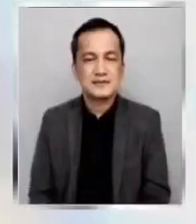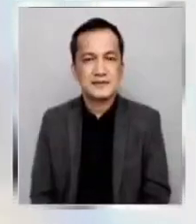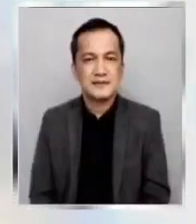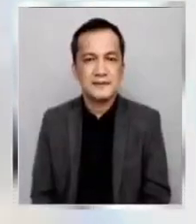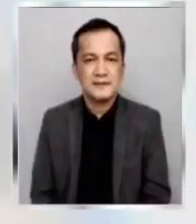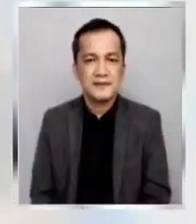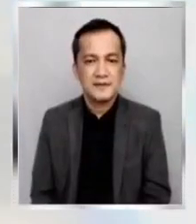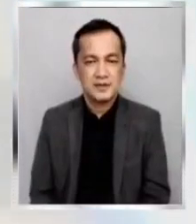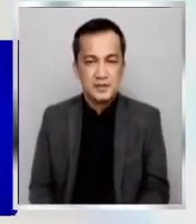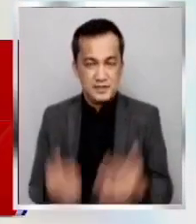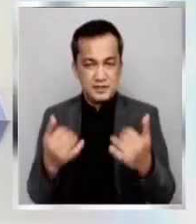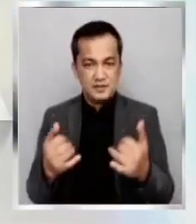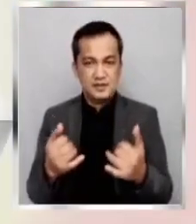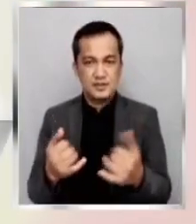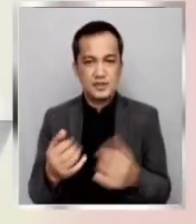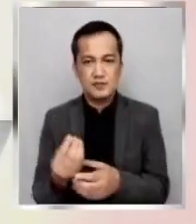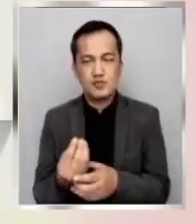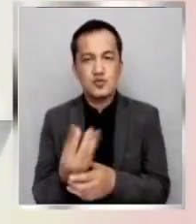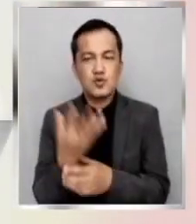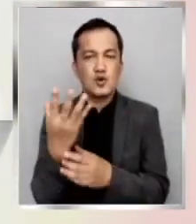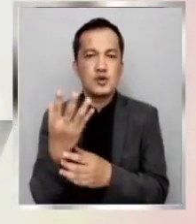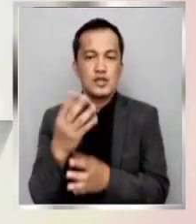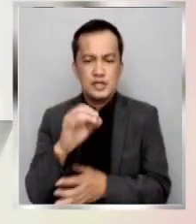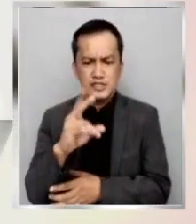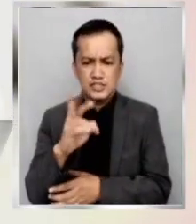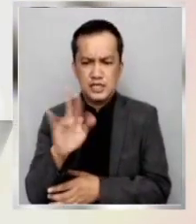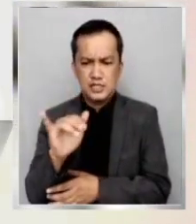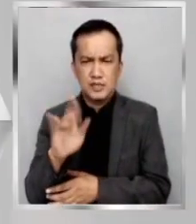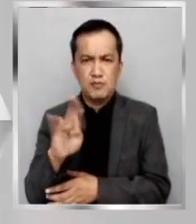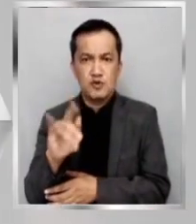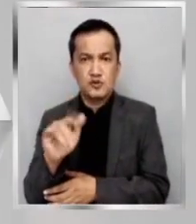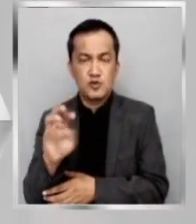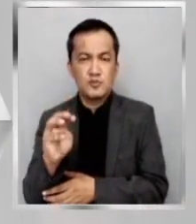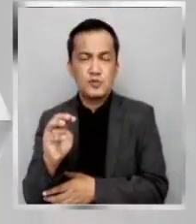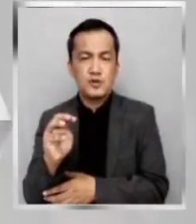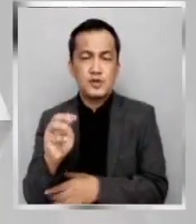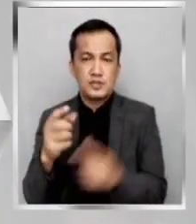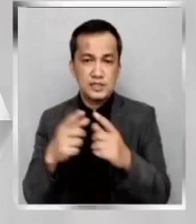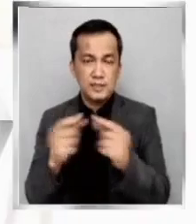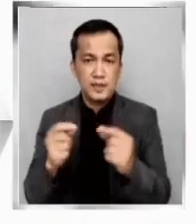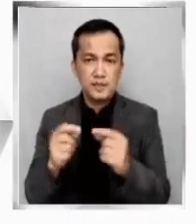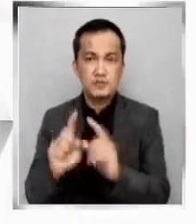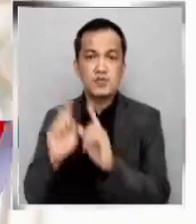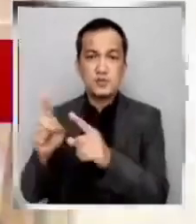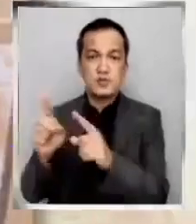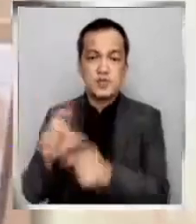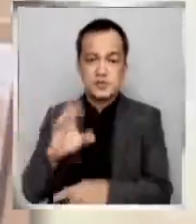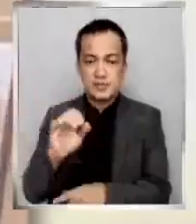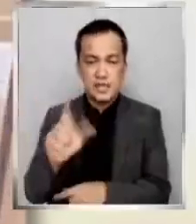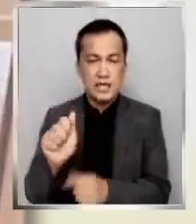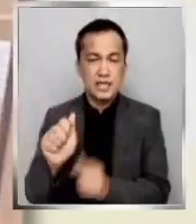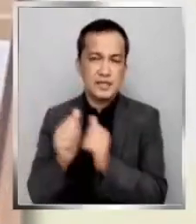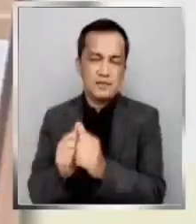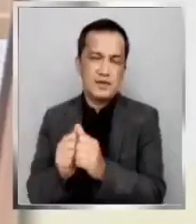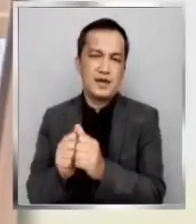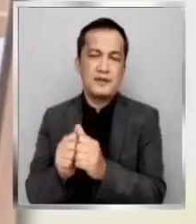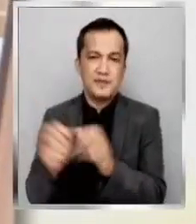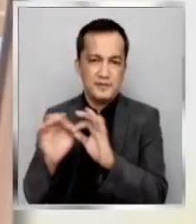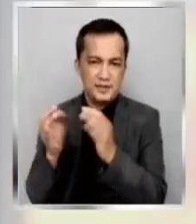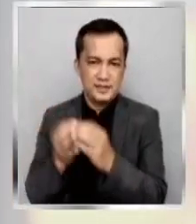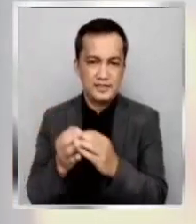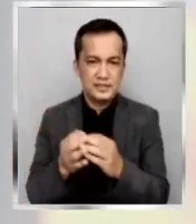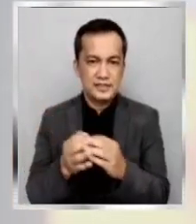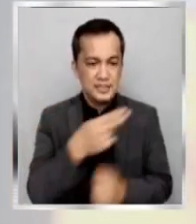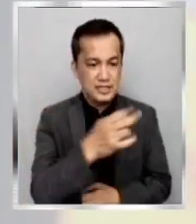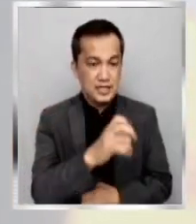Ngayong cherry blossom season sa Japan, doon nag-Holy Week si Carla Abellana kasama ang kanyang pamilya. Si Heart Evangelista